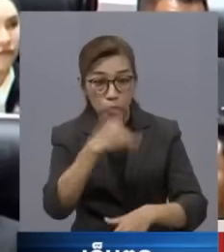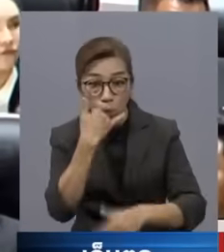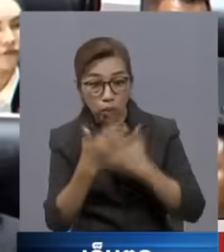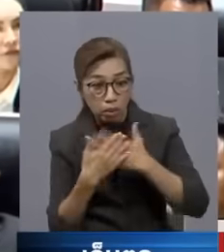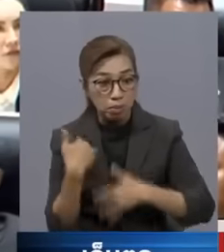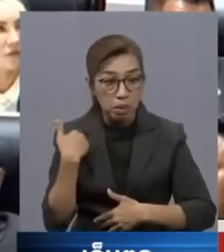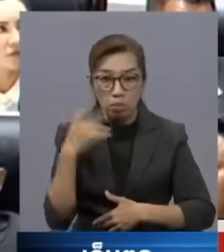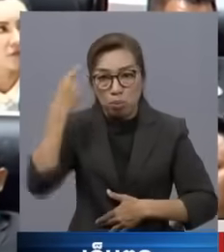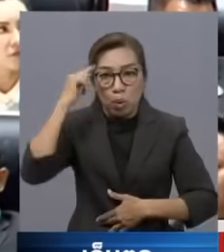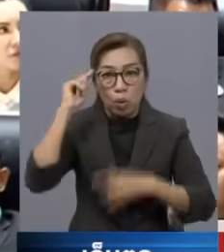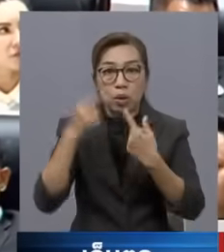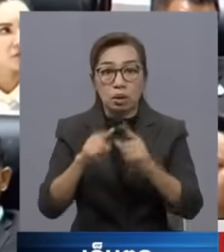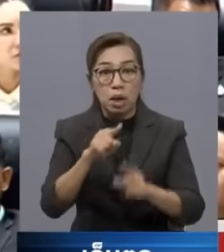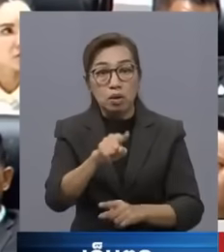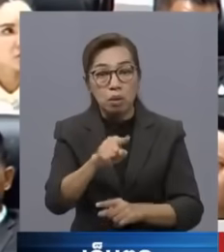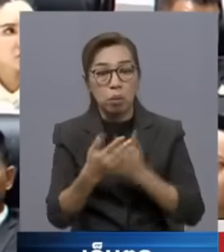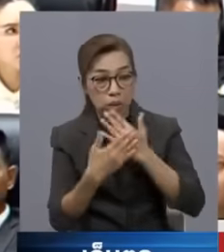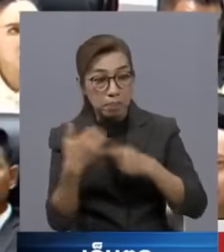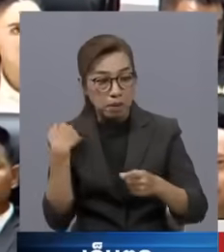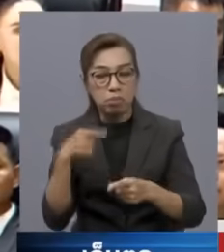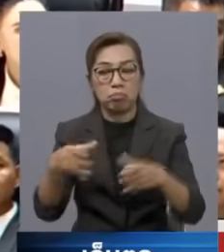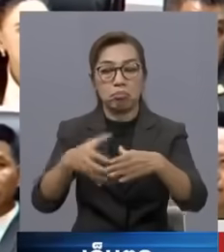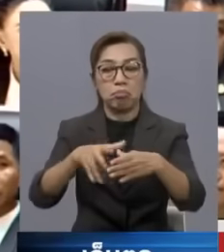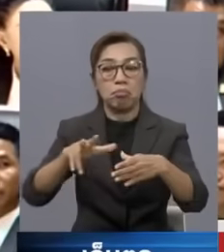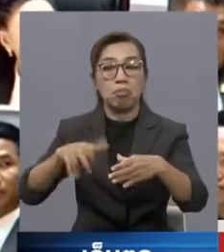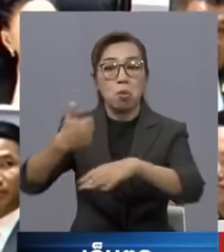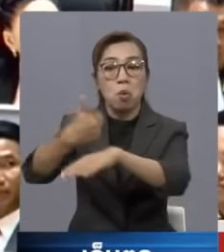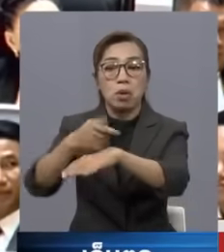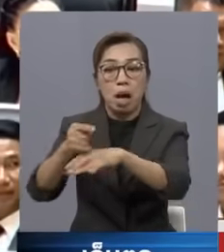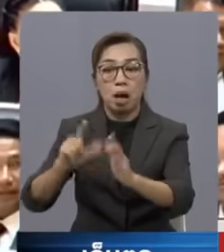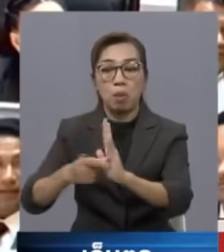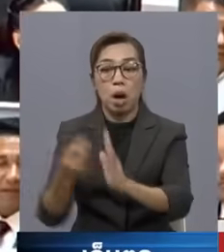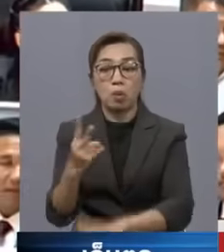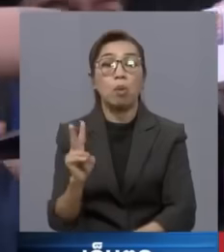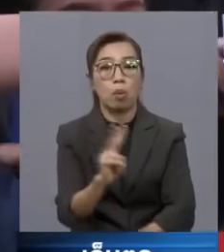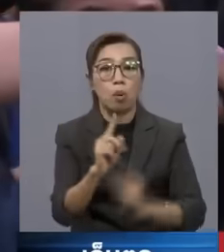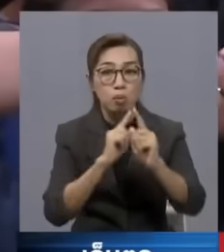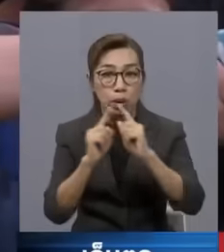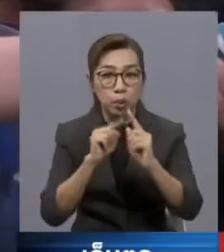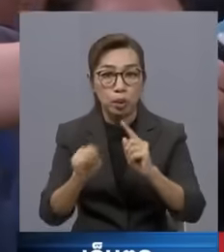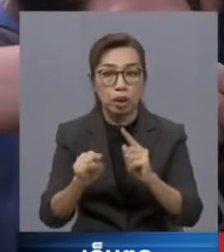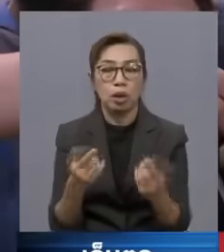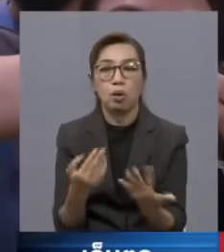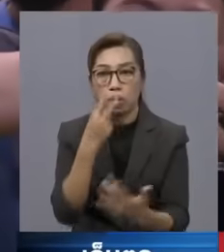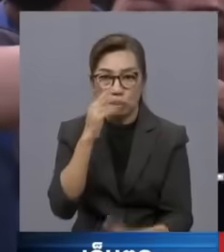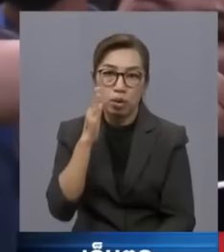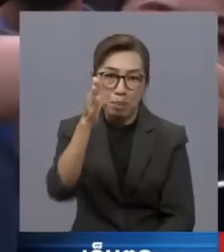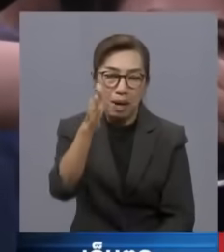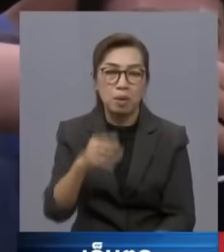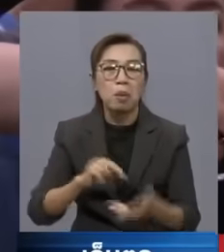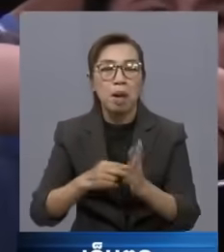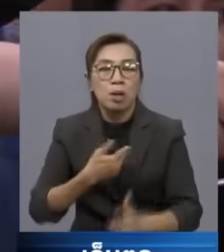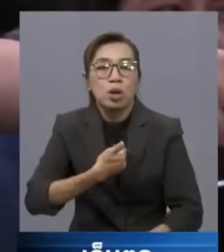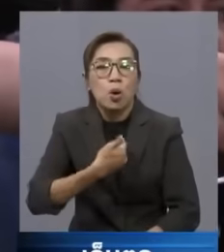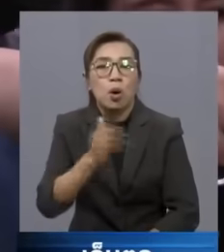หรือเปล่าแต่หากมีติดต่อมาจริงก็เป็นหน้าที่ของหัวหน้าพรรคกับเลขาธิการพรรคจะไปคุยนะครับเดี๋ยวจับตากันเนาะไม่ต้องรีบฮะ